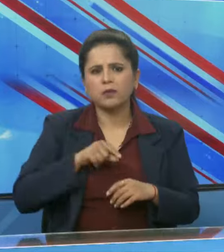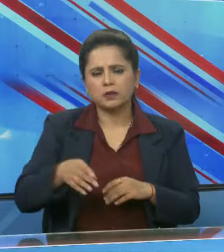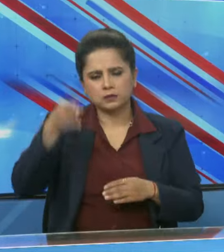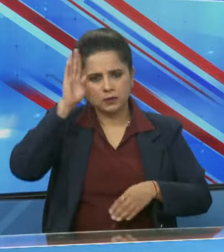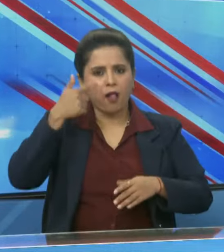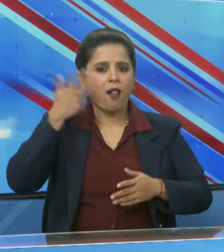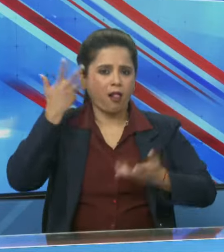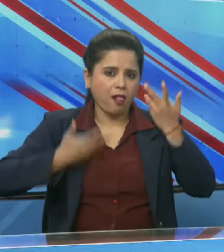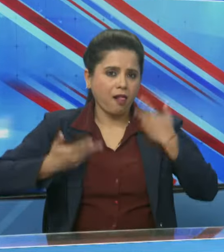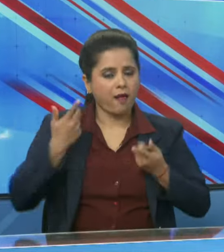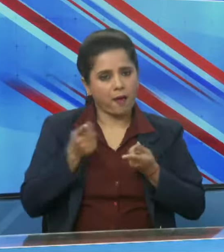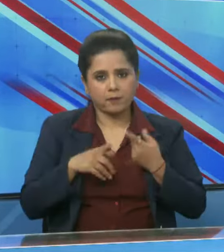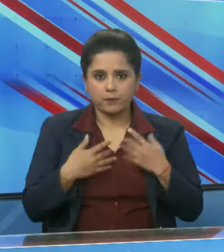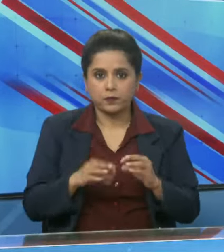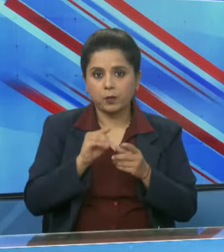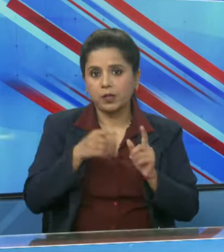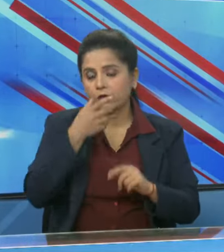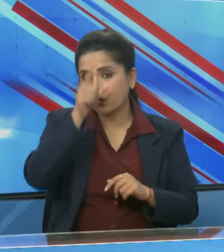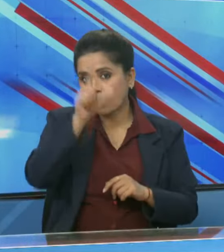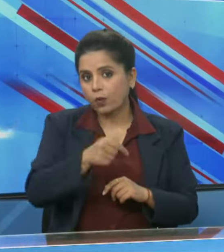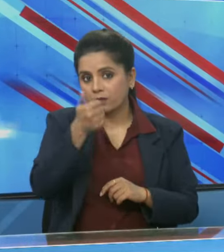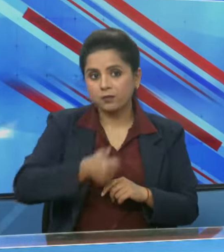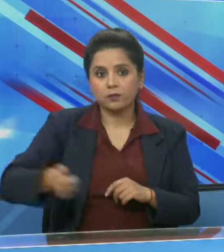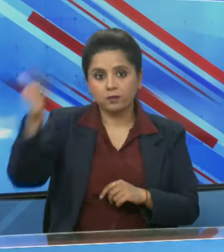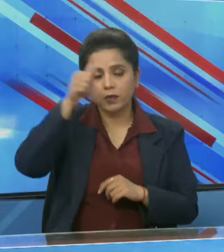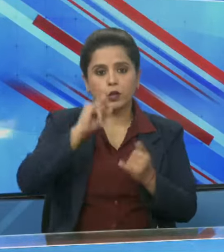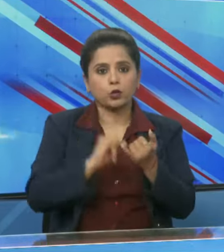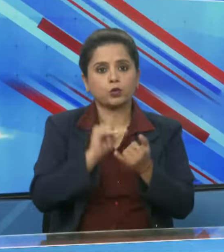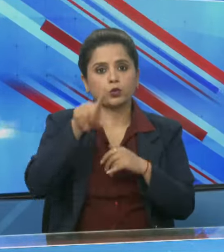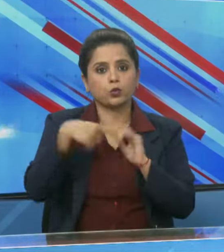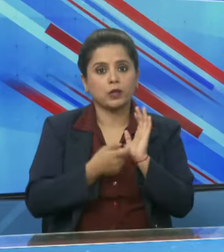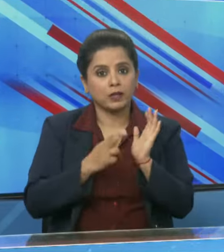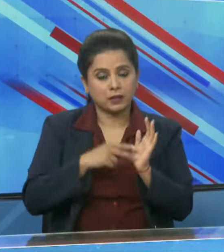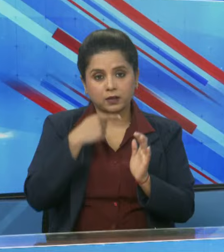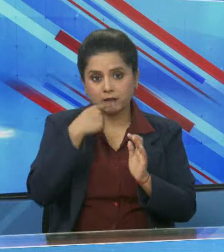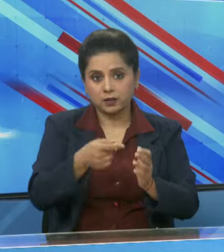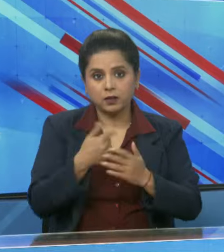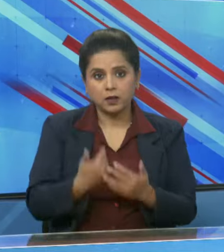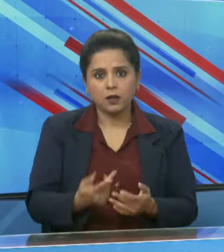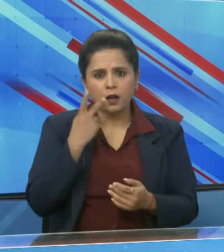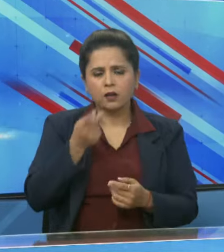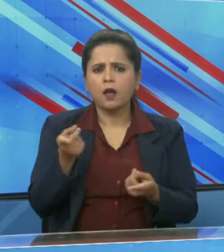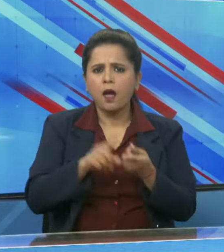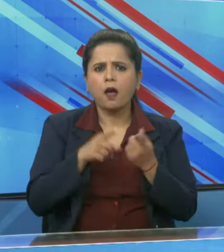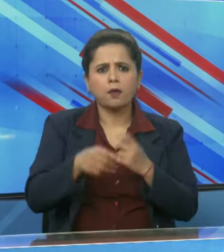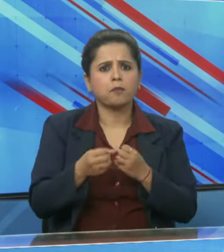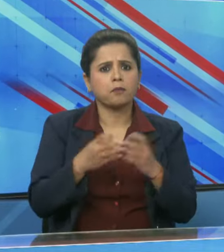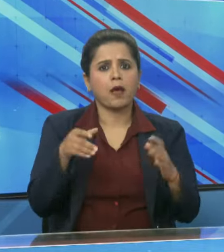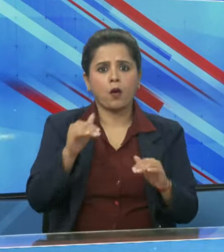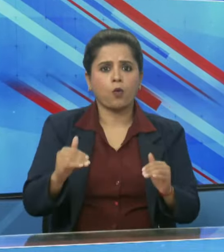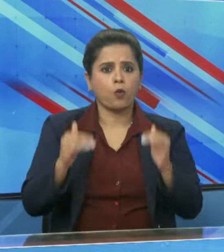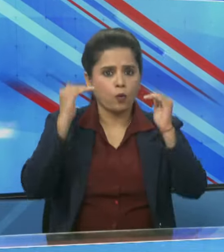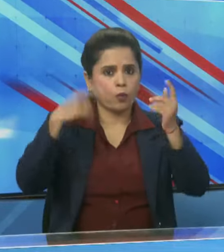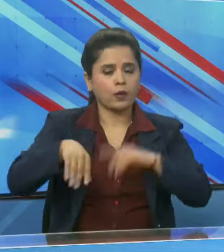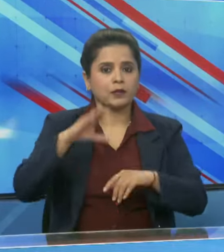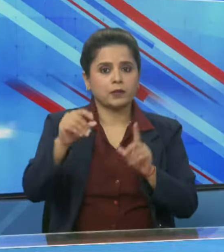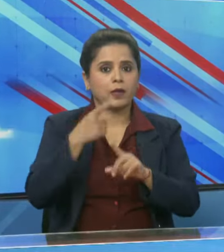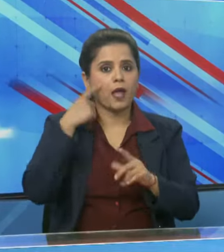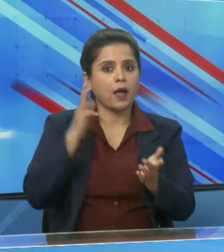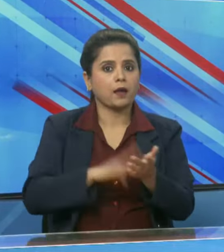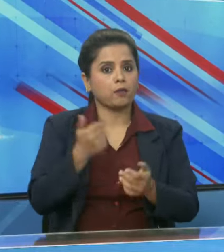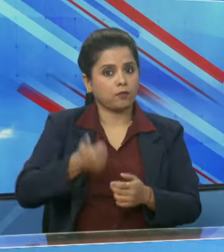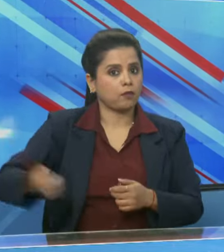रूप से घायल हो गए थे। भाजपा के प्रदेश अध्यक्ष के सुरेंद्रन ने कहा कि अपराध के पीछे कई वरिष्ठ स्तर के सीपीआईएम नेता